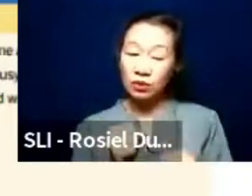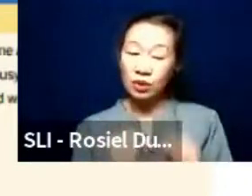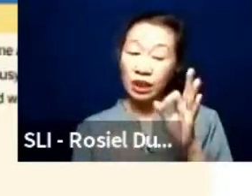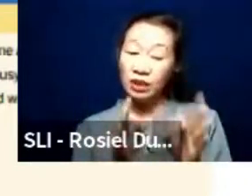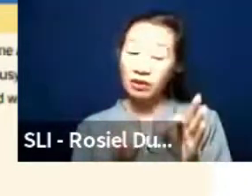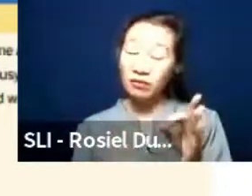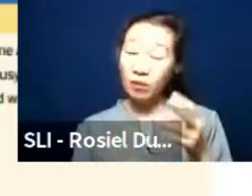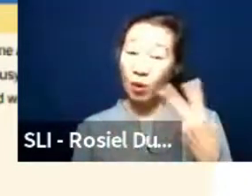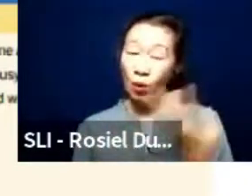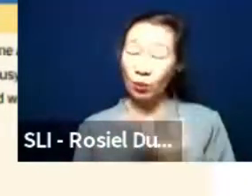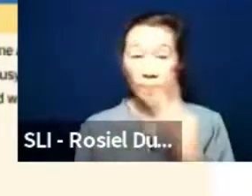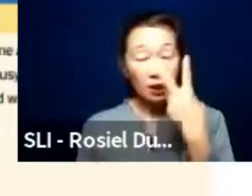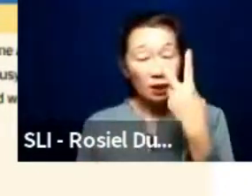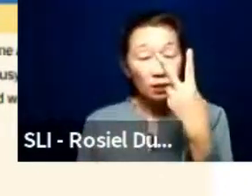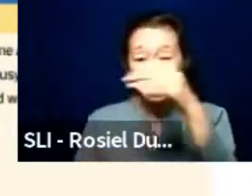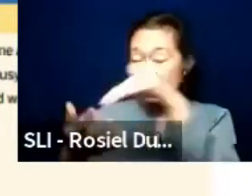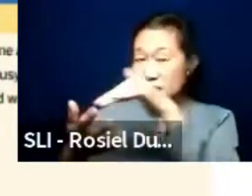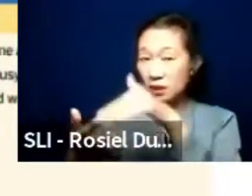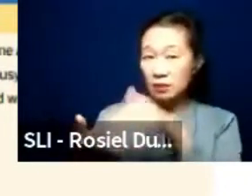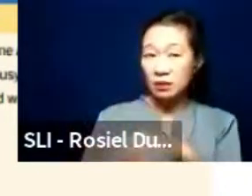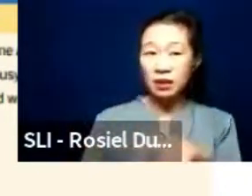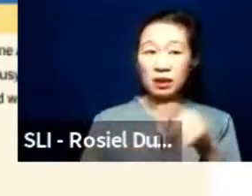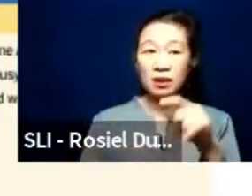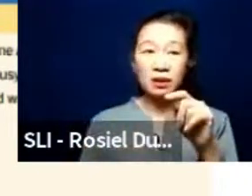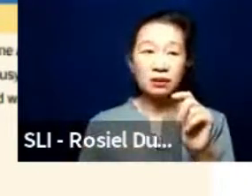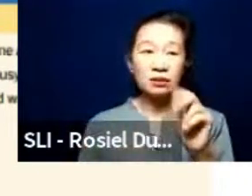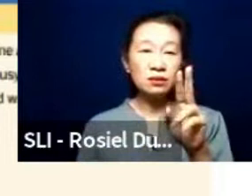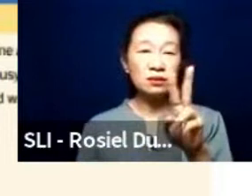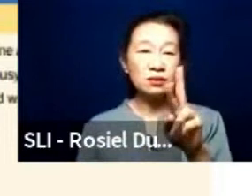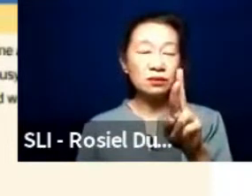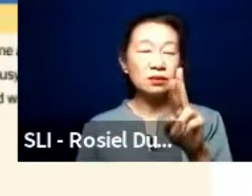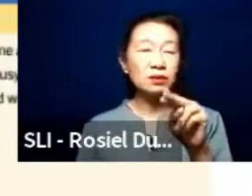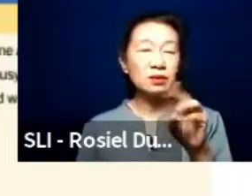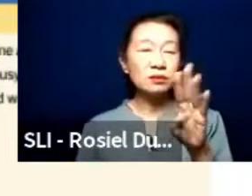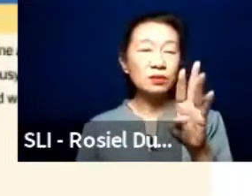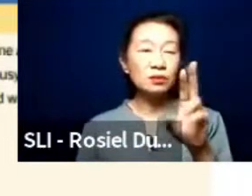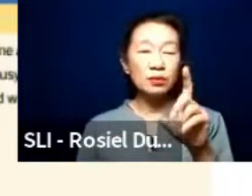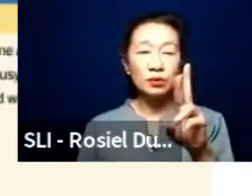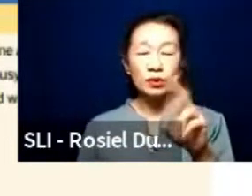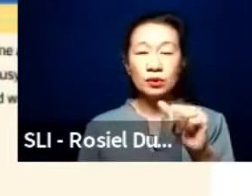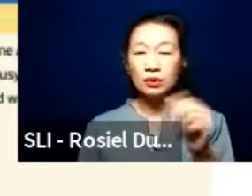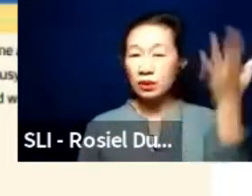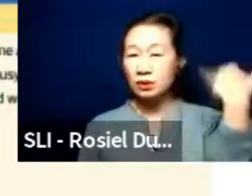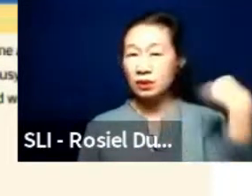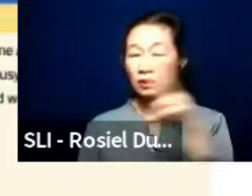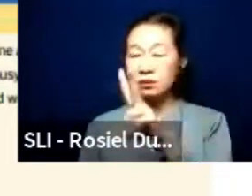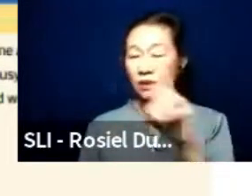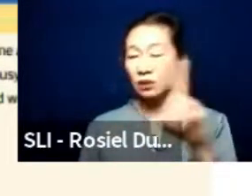titingnan natin itong ginawang pag-aaral ni Turnbull noong 2011, makikita natin sa iba't